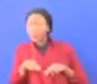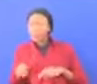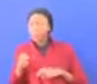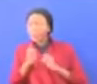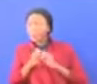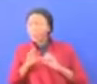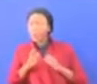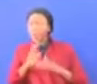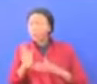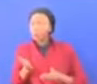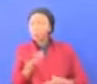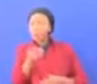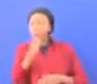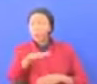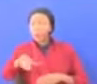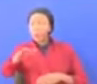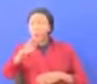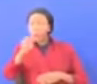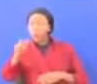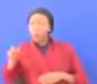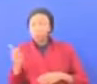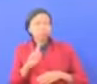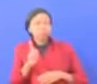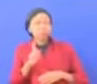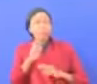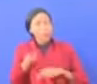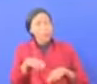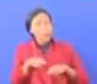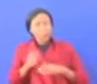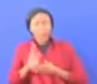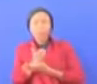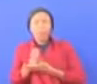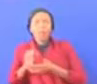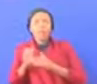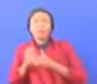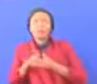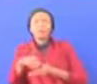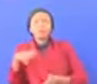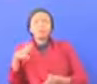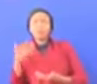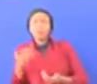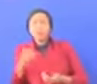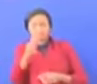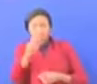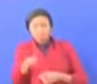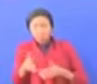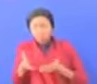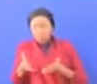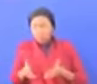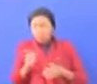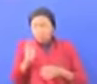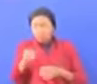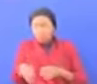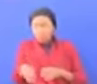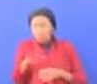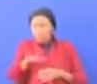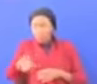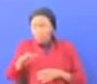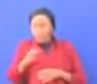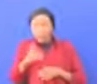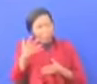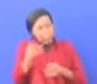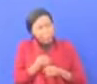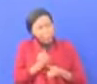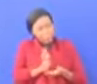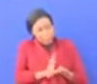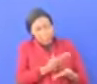watu. Tuwe na mikataba ya kushareholder kwamba kama mtu akichukua eneo la uchimbaji apewe awe na share katika uchimbaji ule ili wale watu